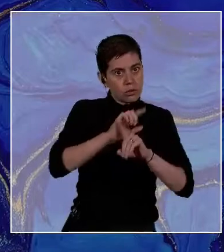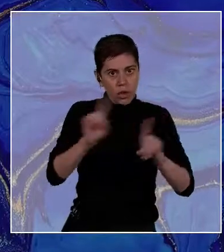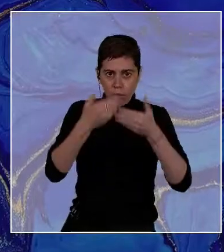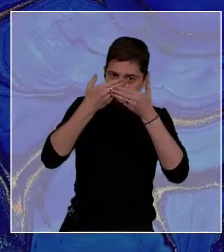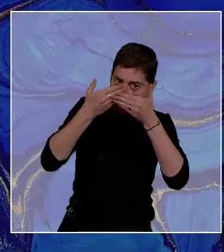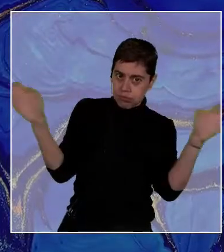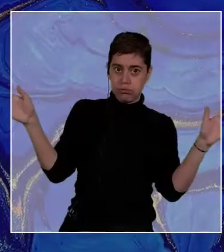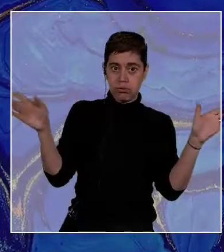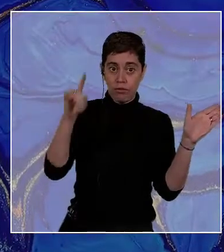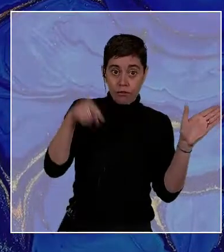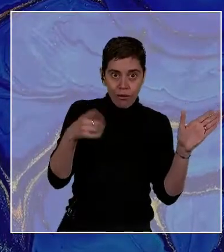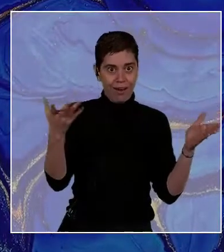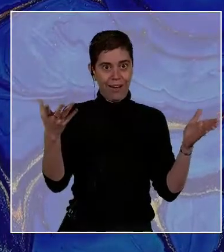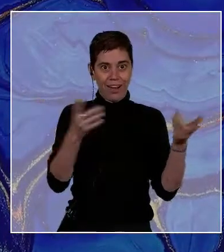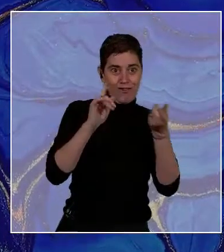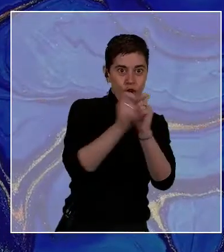tout cas savoir